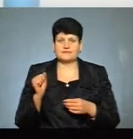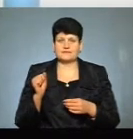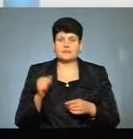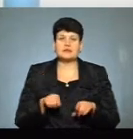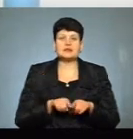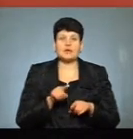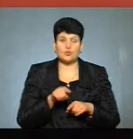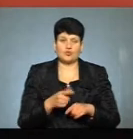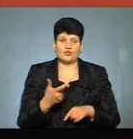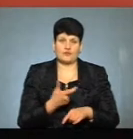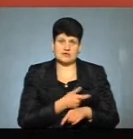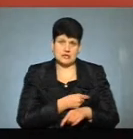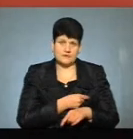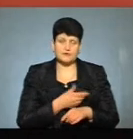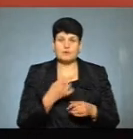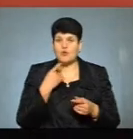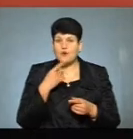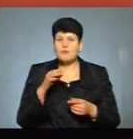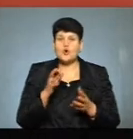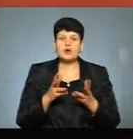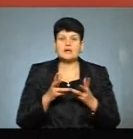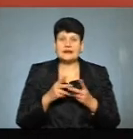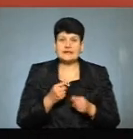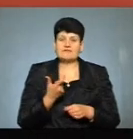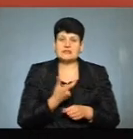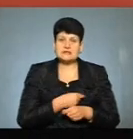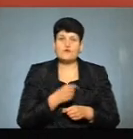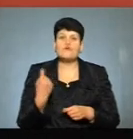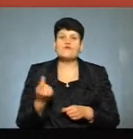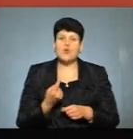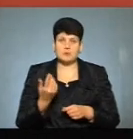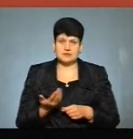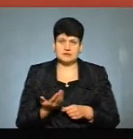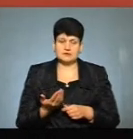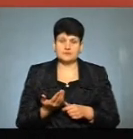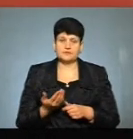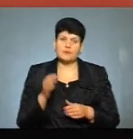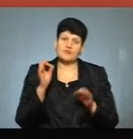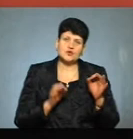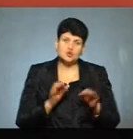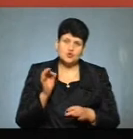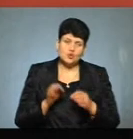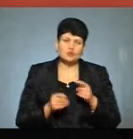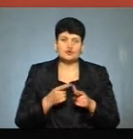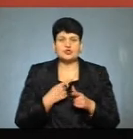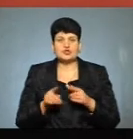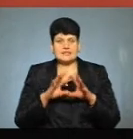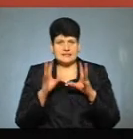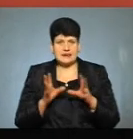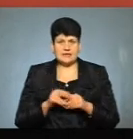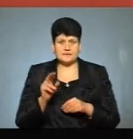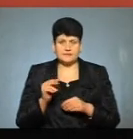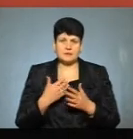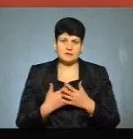такою вакцинацією. Якщо ми говоримо про кількість вакцинованих в області, чи відсоток, чи загальна цифра? Ну,